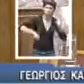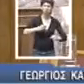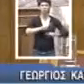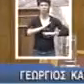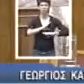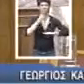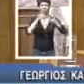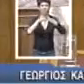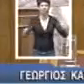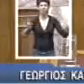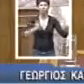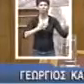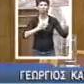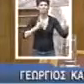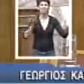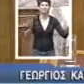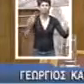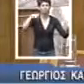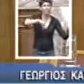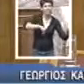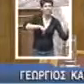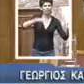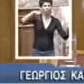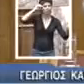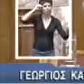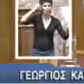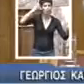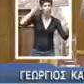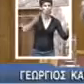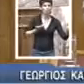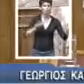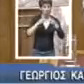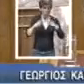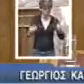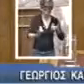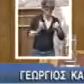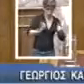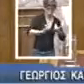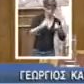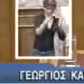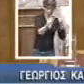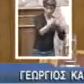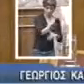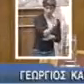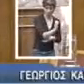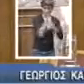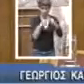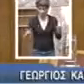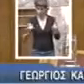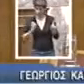διαφορετικό το φρόνημα. Η διαφορά της νεολαίας του 40 με την νεολαία του